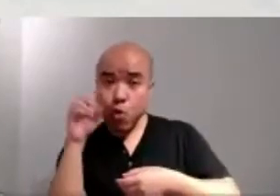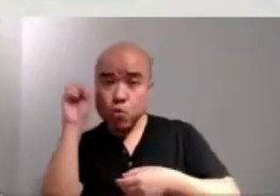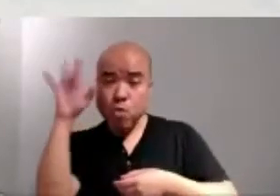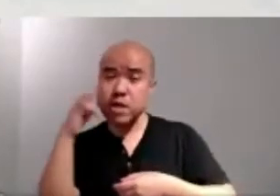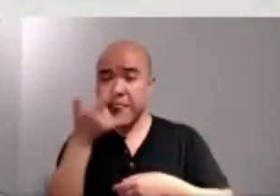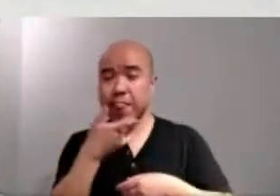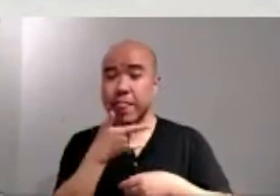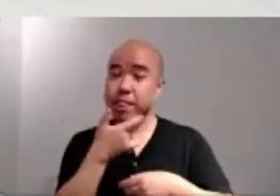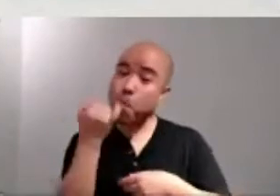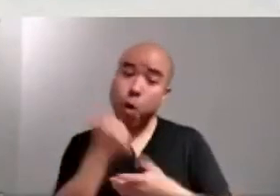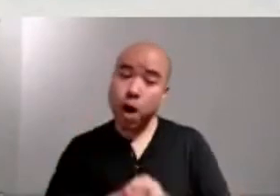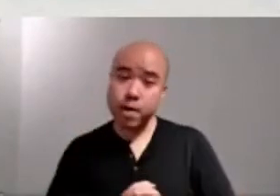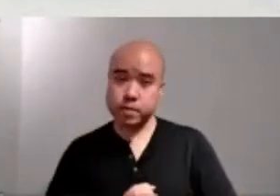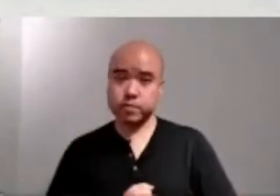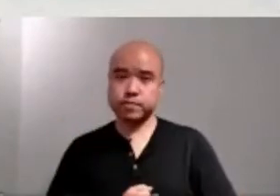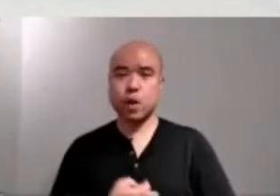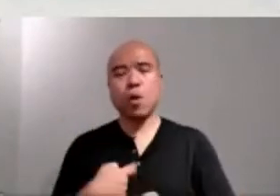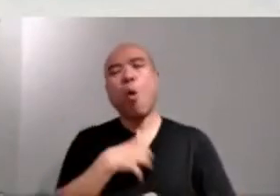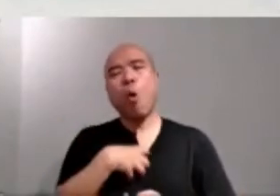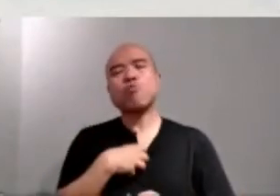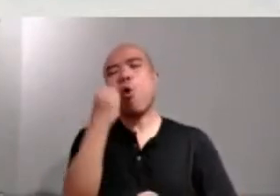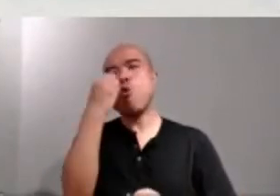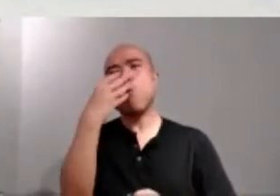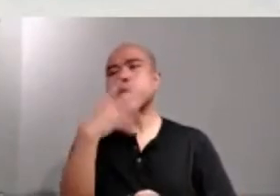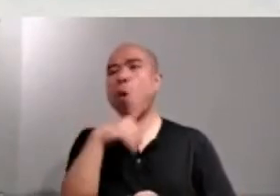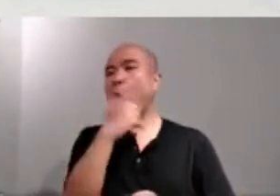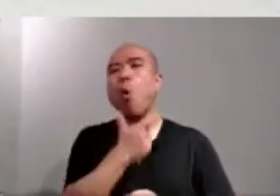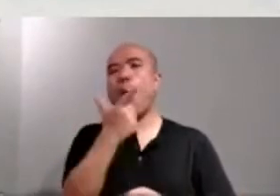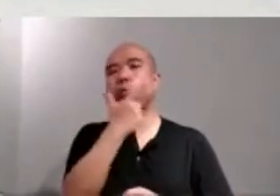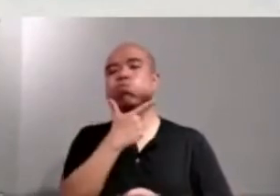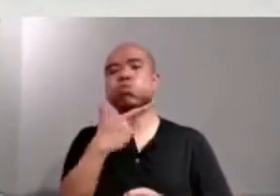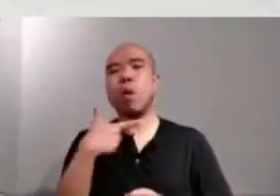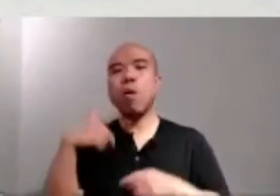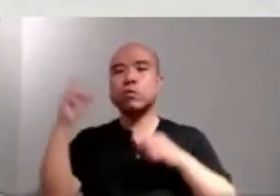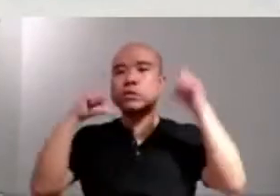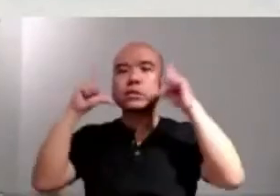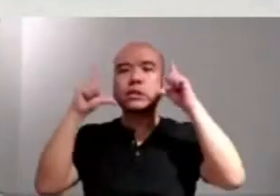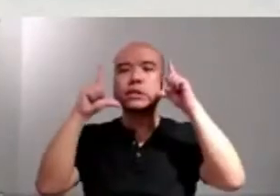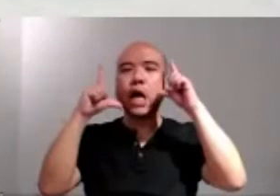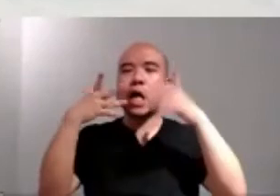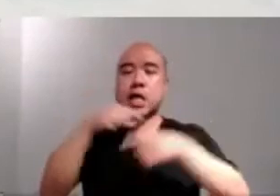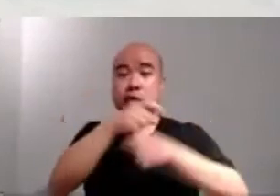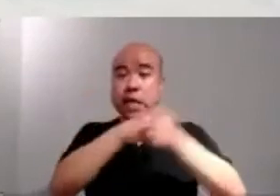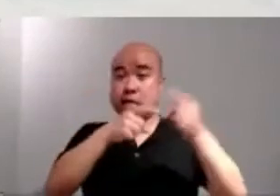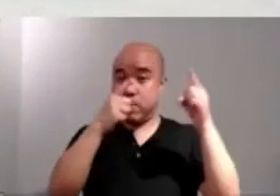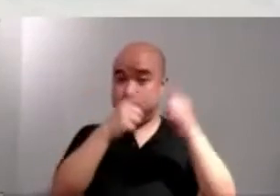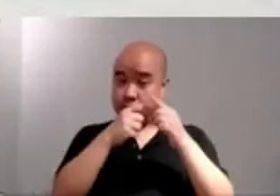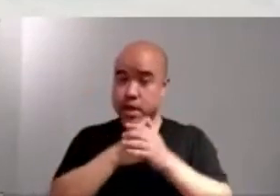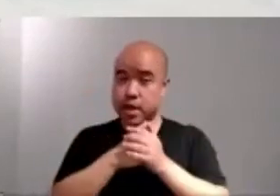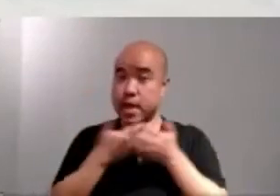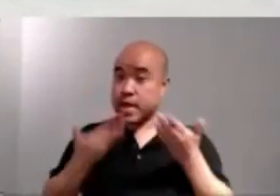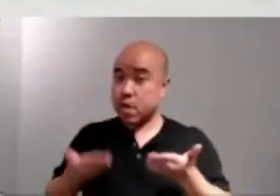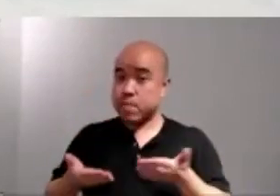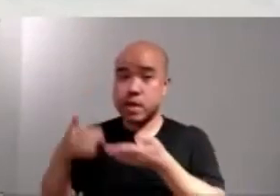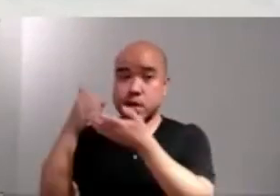咁其實咧，我自己覺得香港有好多好出色嘅企業家，都係好有善心嘅。例如今日請我嚟呢一